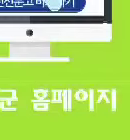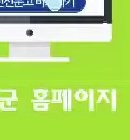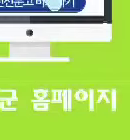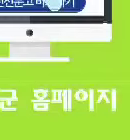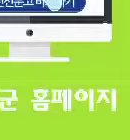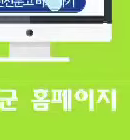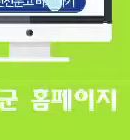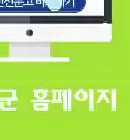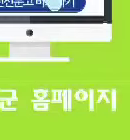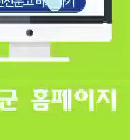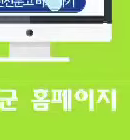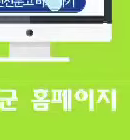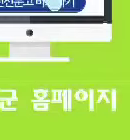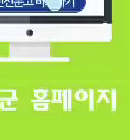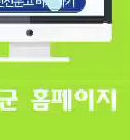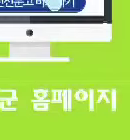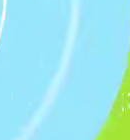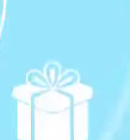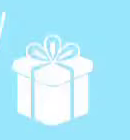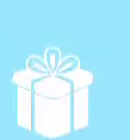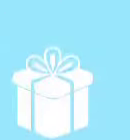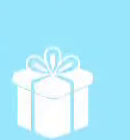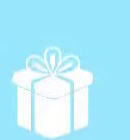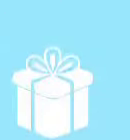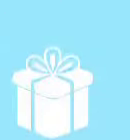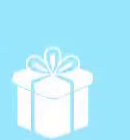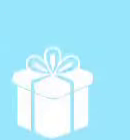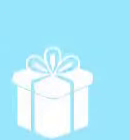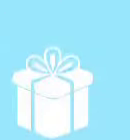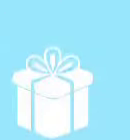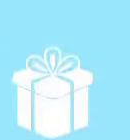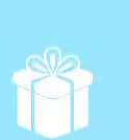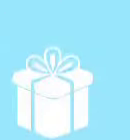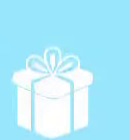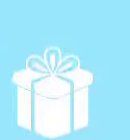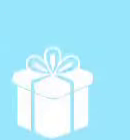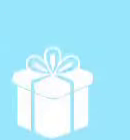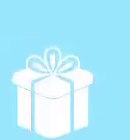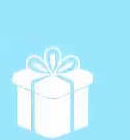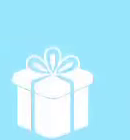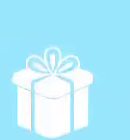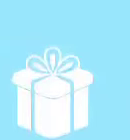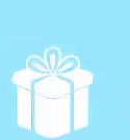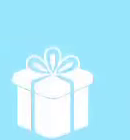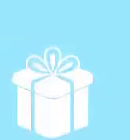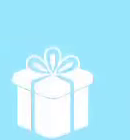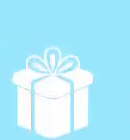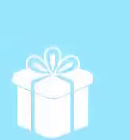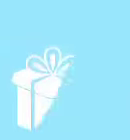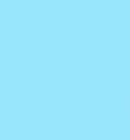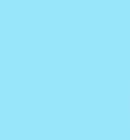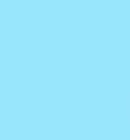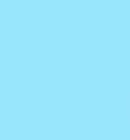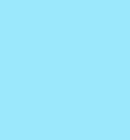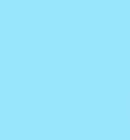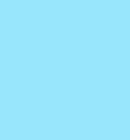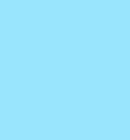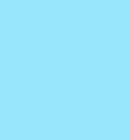안전신문고에 신고합니다. 우수 신고자에게는 포상 및 풍성한 인센티브도 드리고